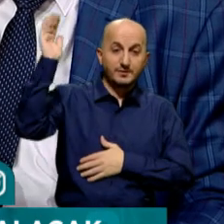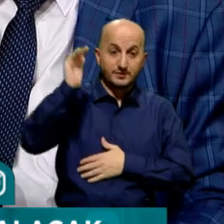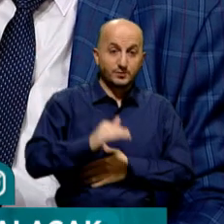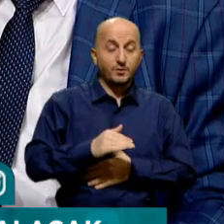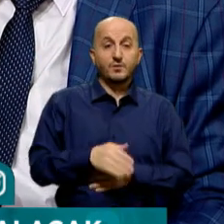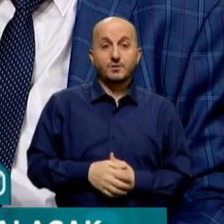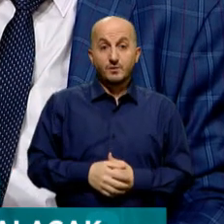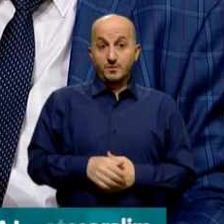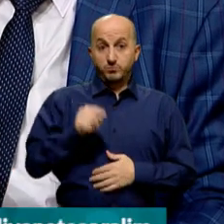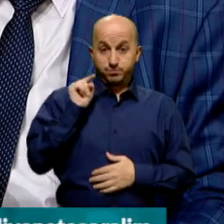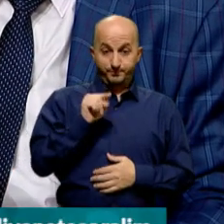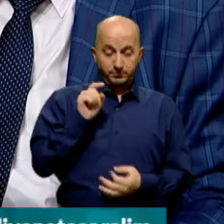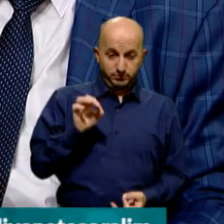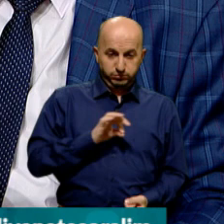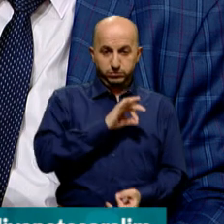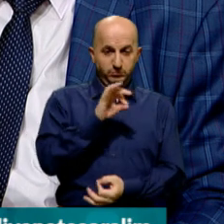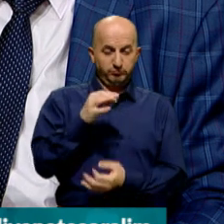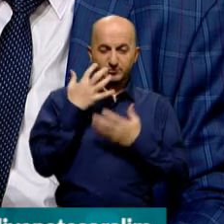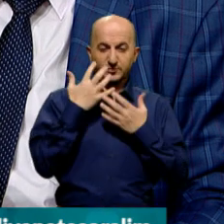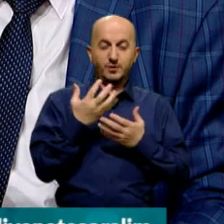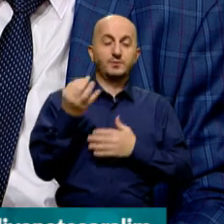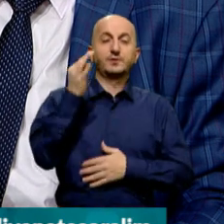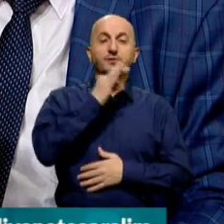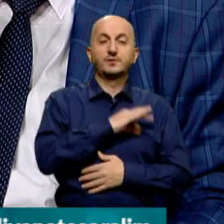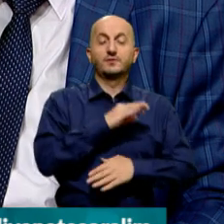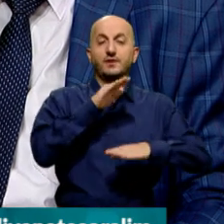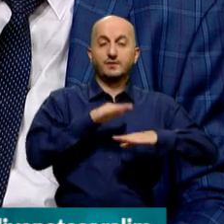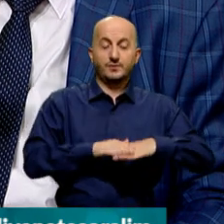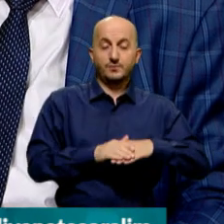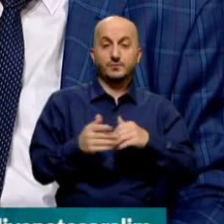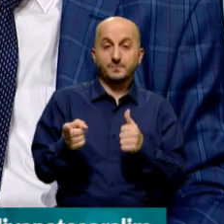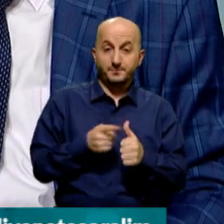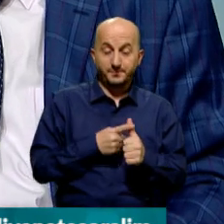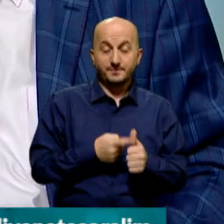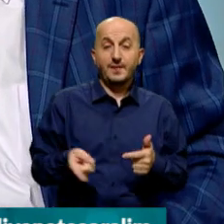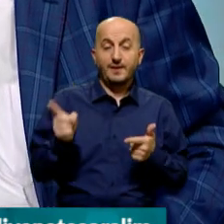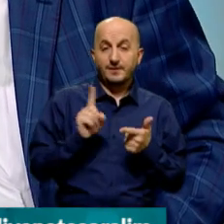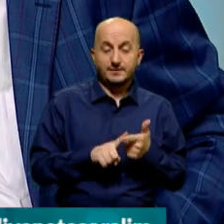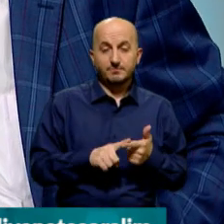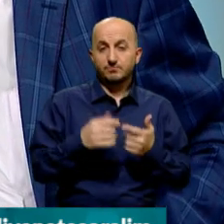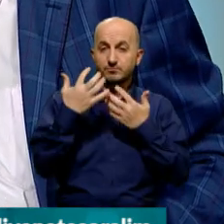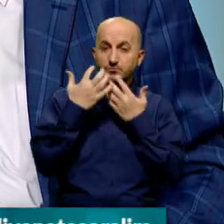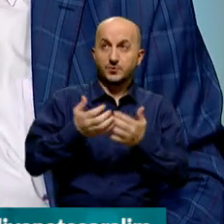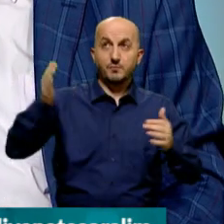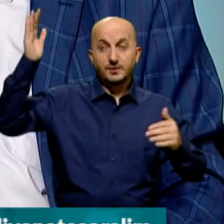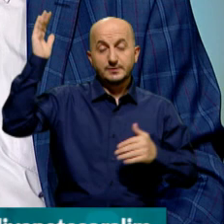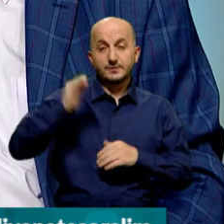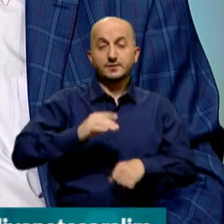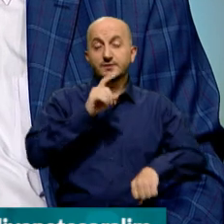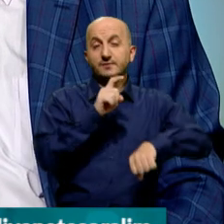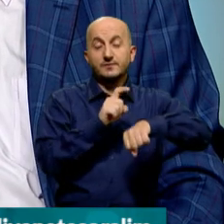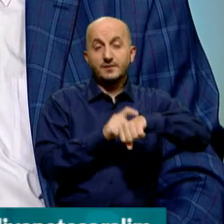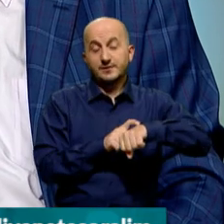ve oradaki insan o rahmetten istifade ediyor. Bu birincisi. İkincisi rahmet indiği vakitte o